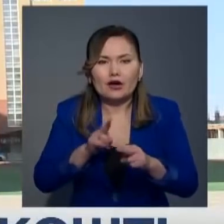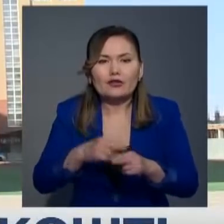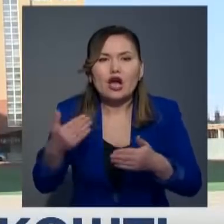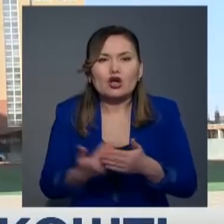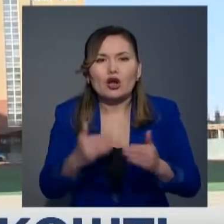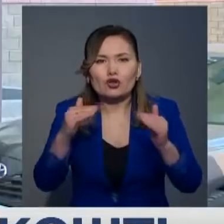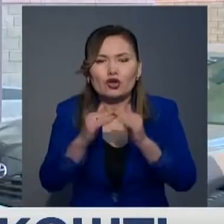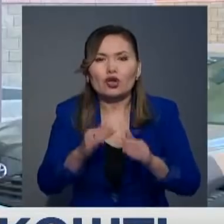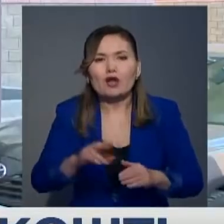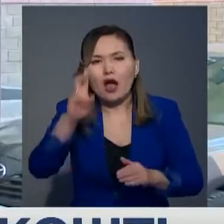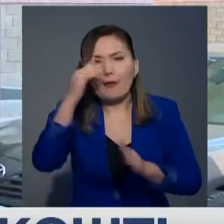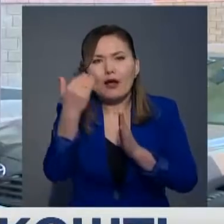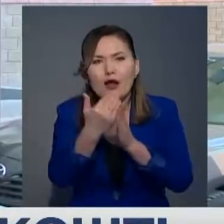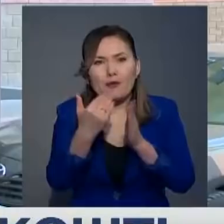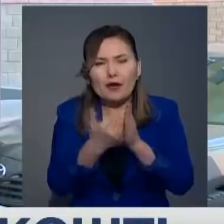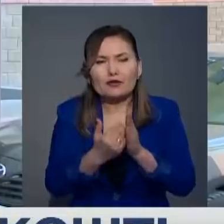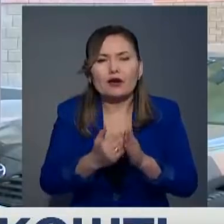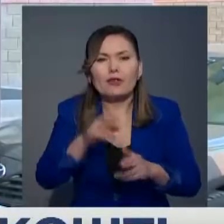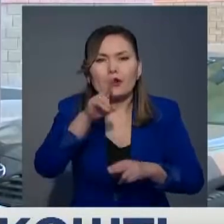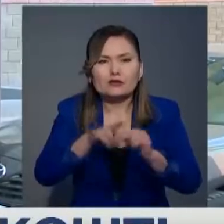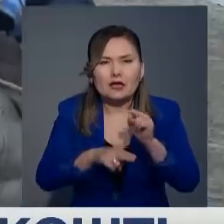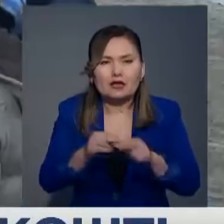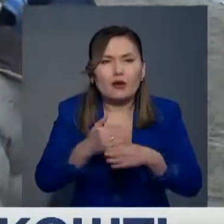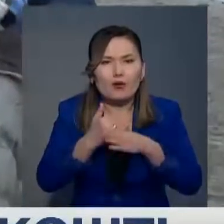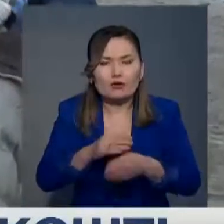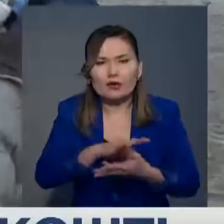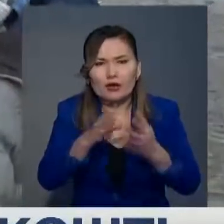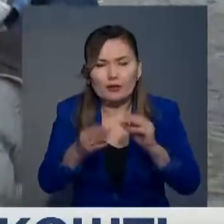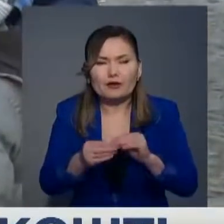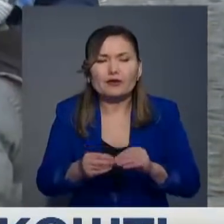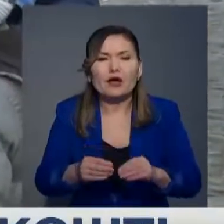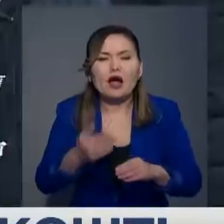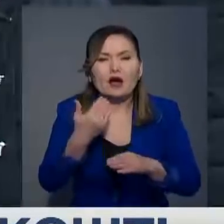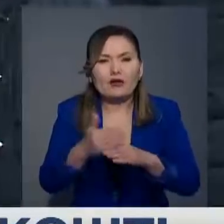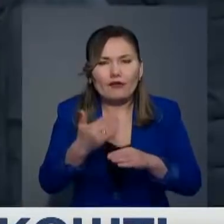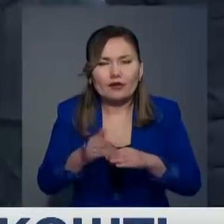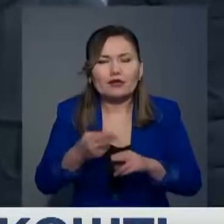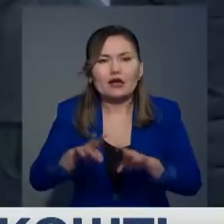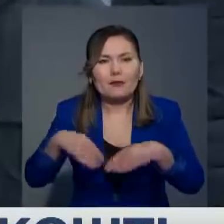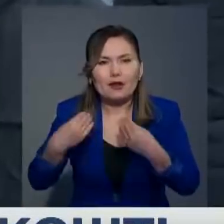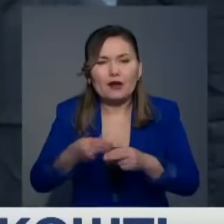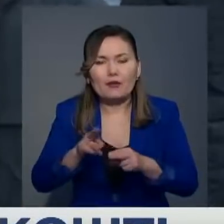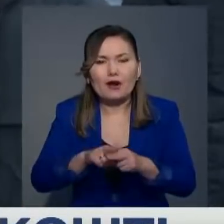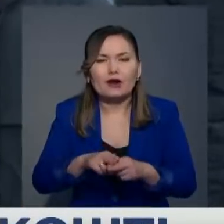орналасқан жаңа үй Нұрлы жер мемлекеттік бағдарламасы бойынша салынған. Бұл несиелік пәтерлер баспана